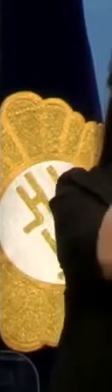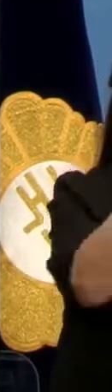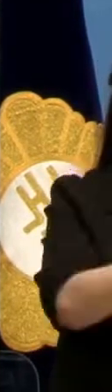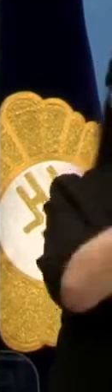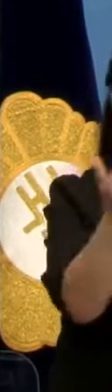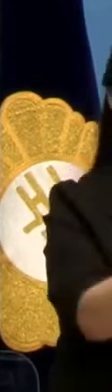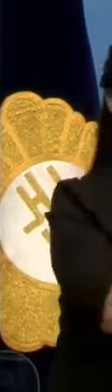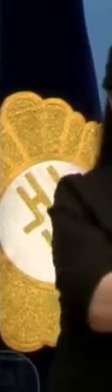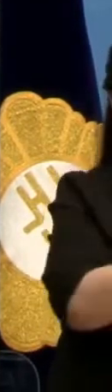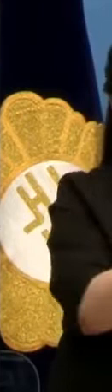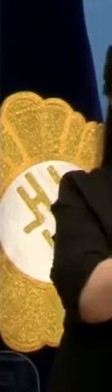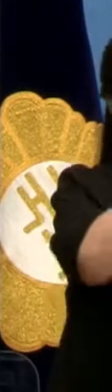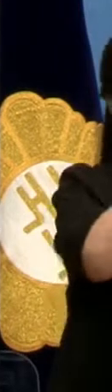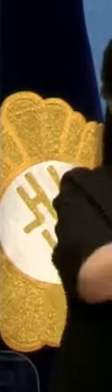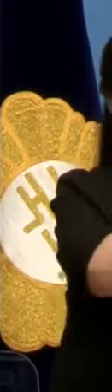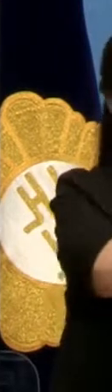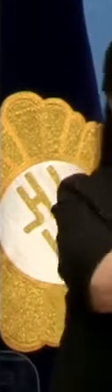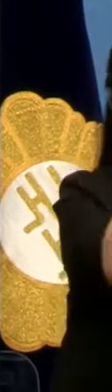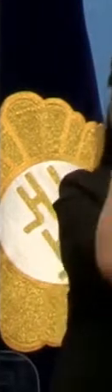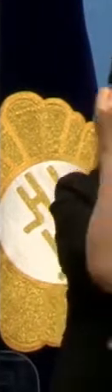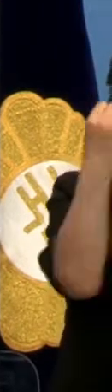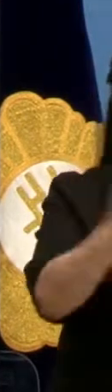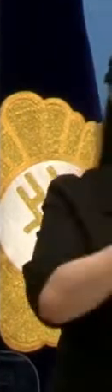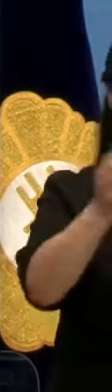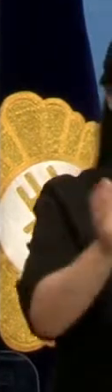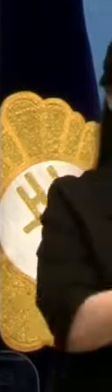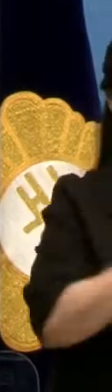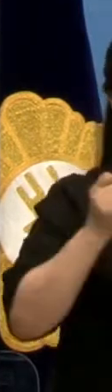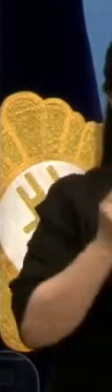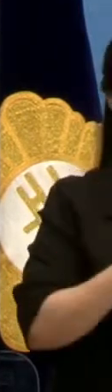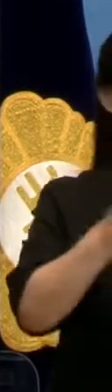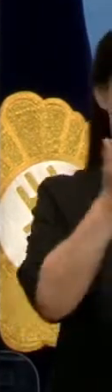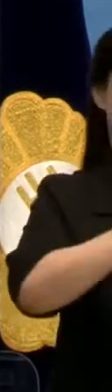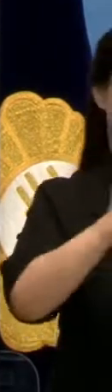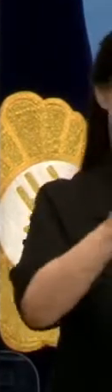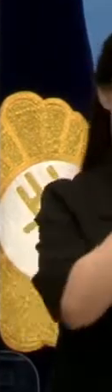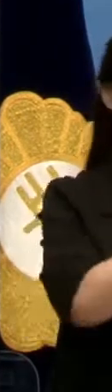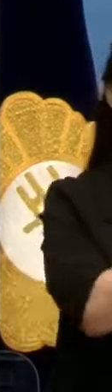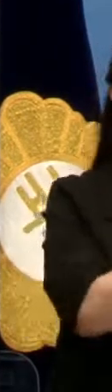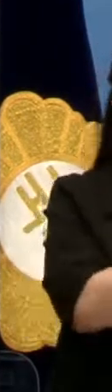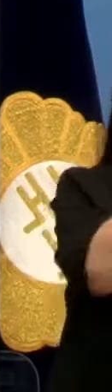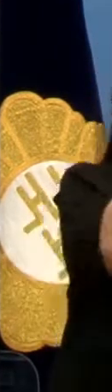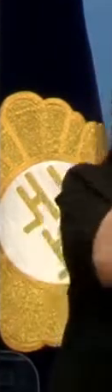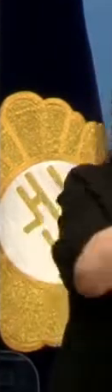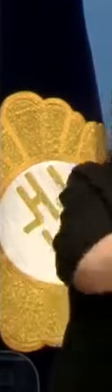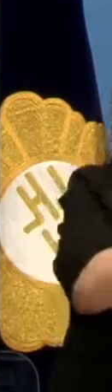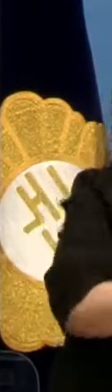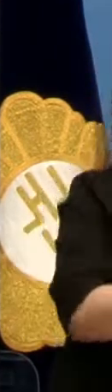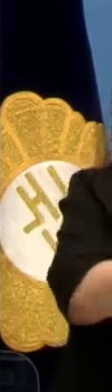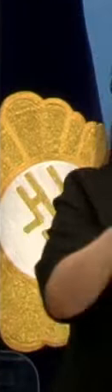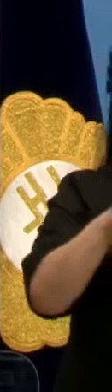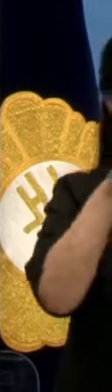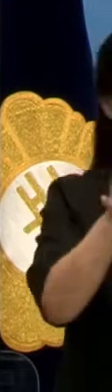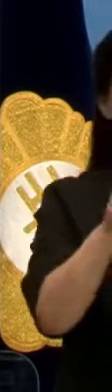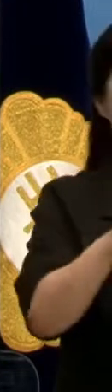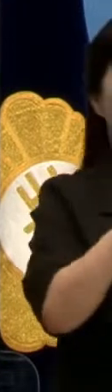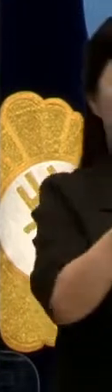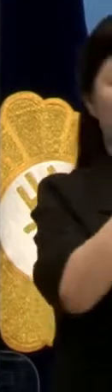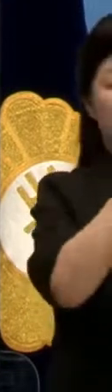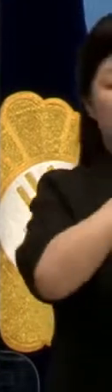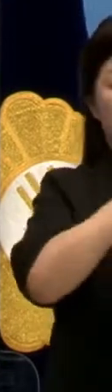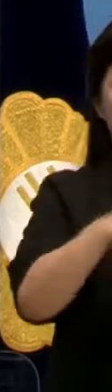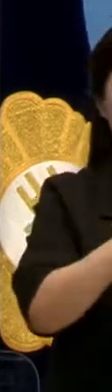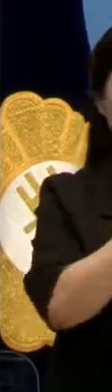실현을 목표로 하는 기본소득당에서 이미 기본소득 공론화법, 기본소득 탄소세법, 기본소득 토지세법을